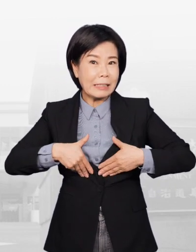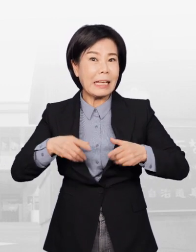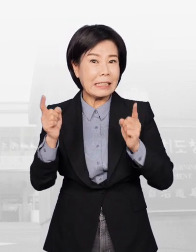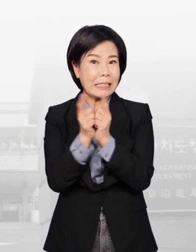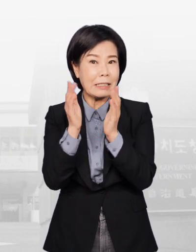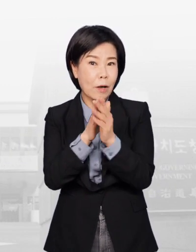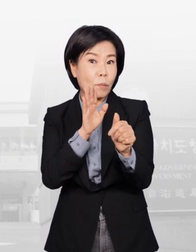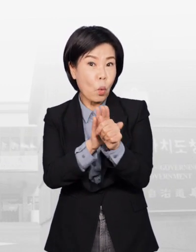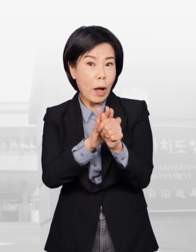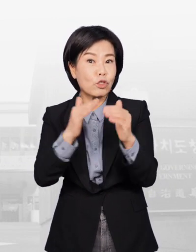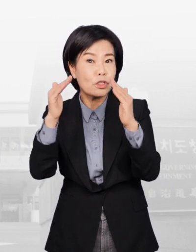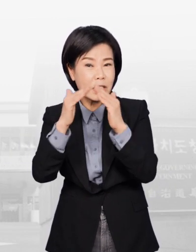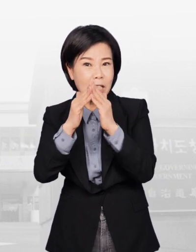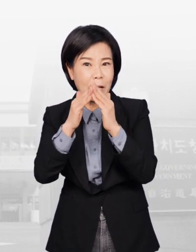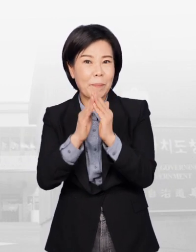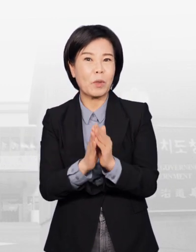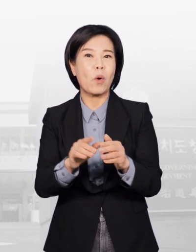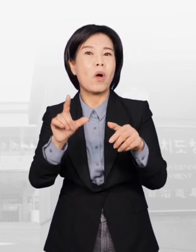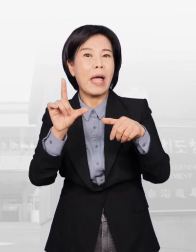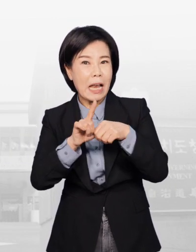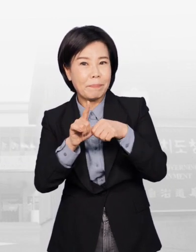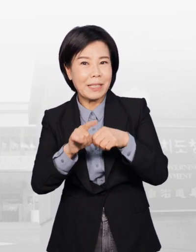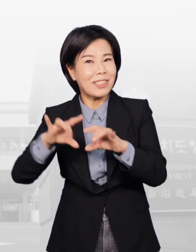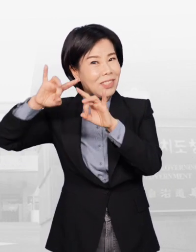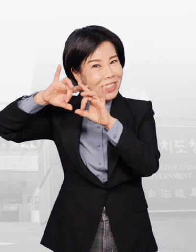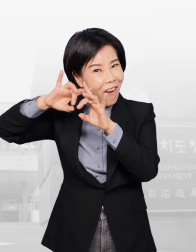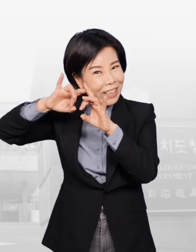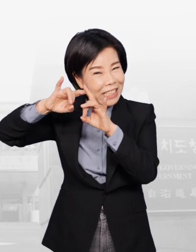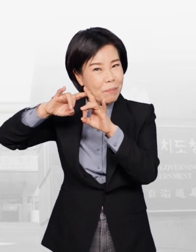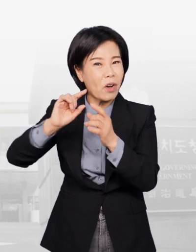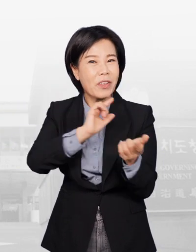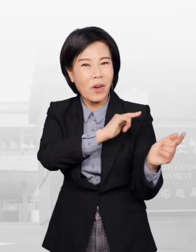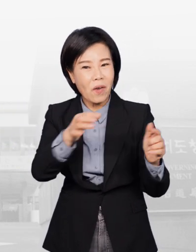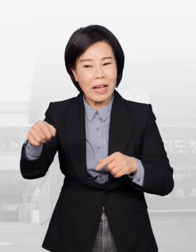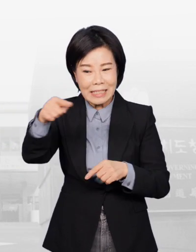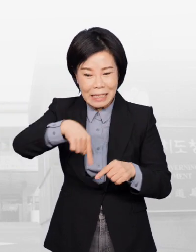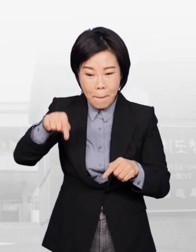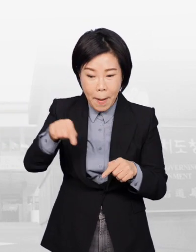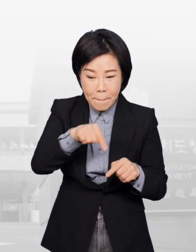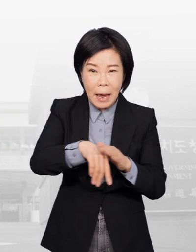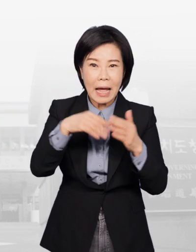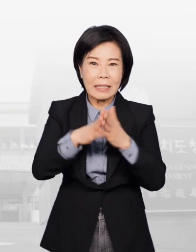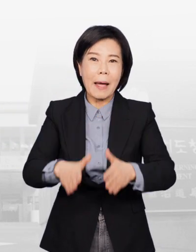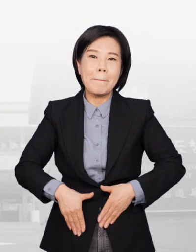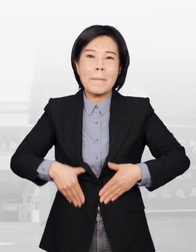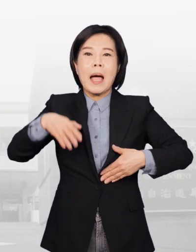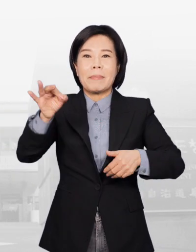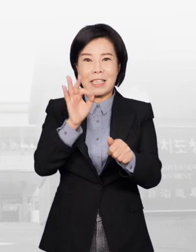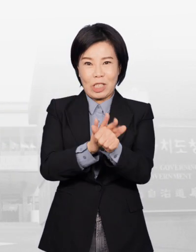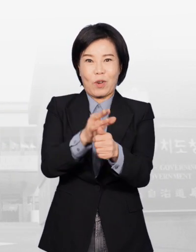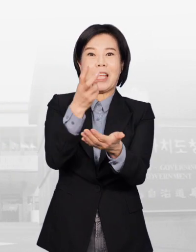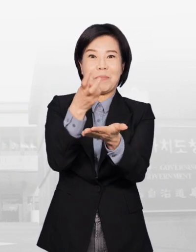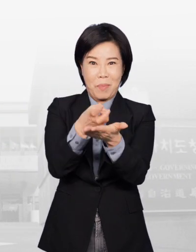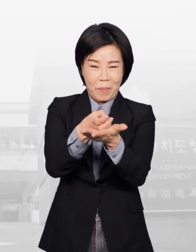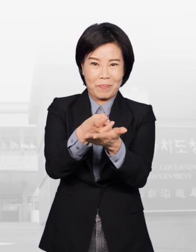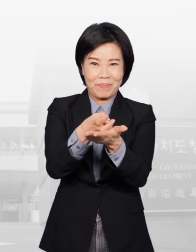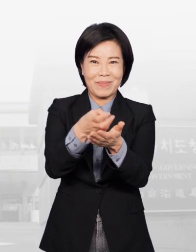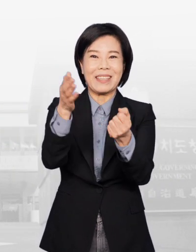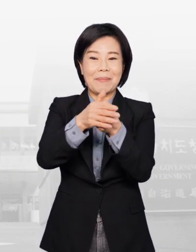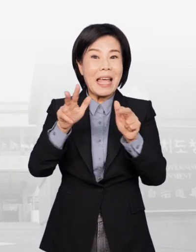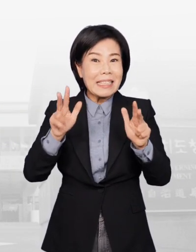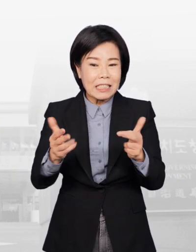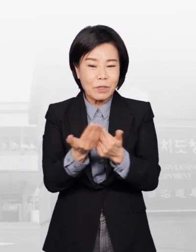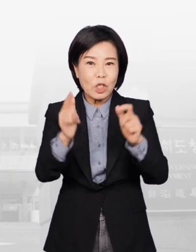취약계층 가구를 대상으로 LPG, 전기, 도시가스, 연탄 등을 구입할 수 있는 난방비를 지원하는